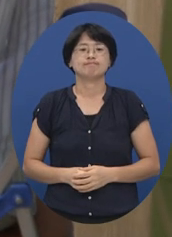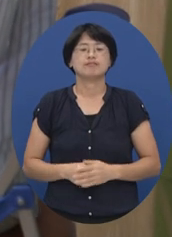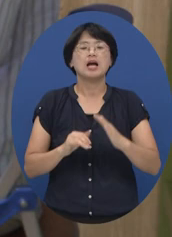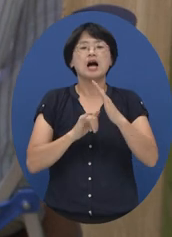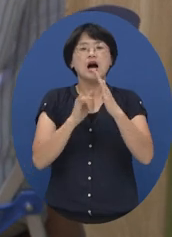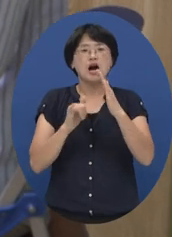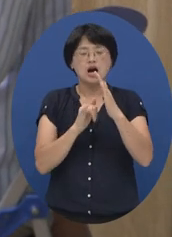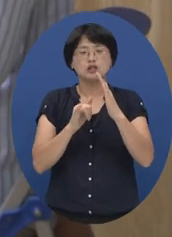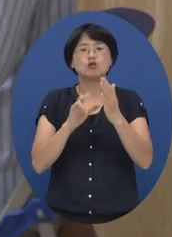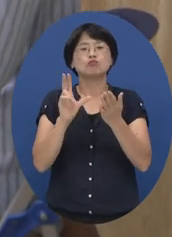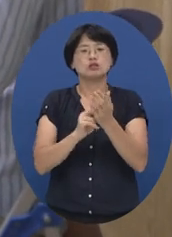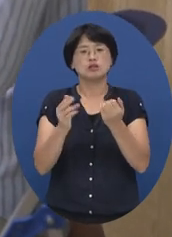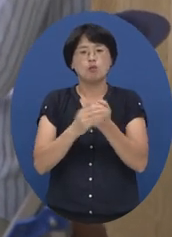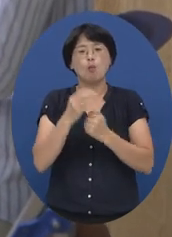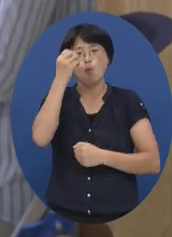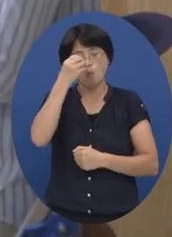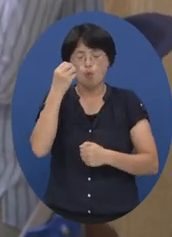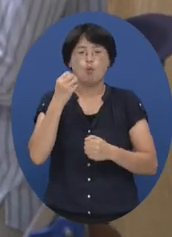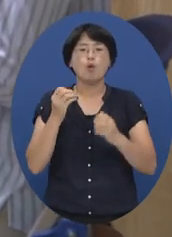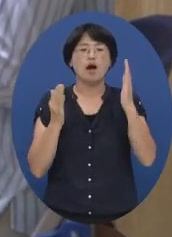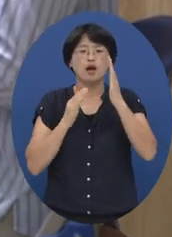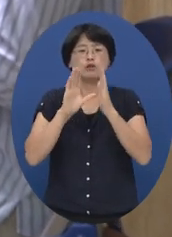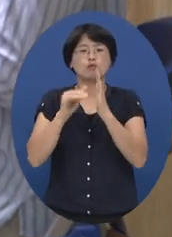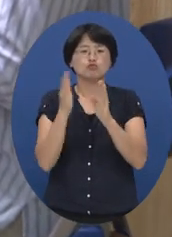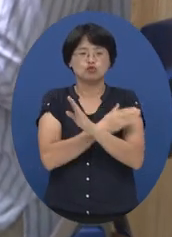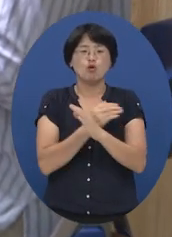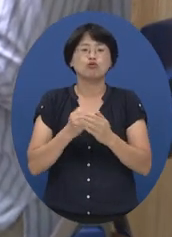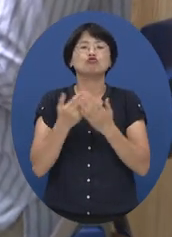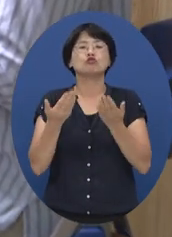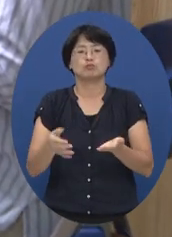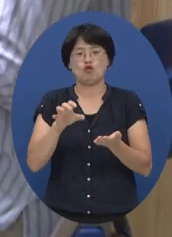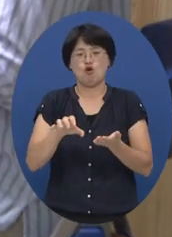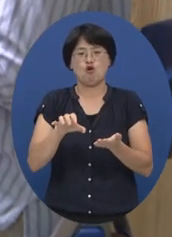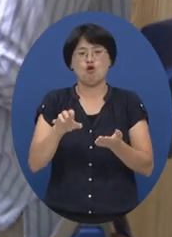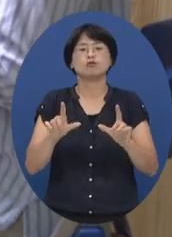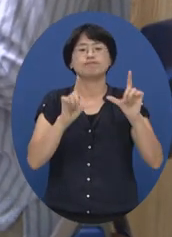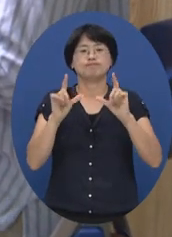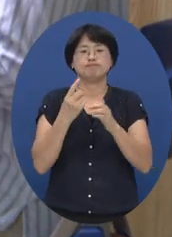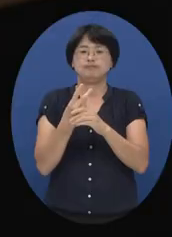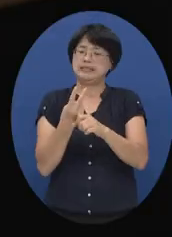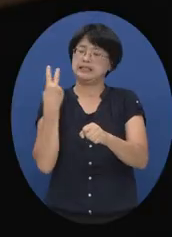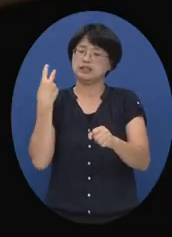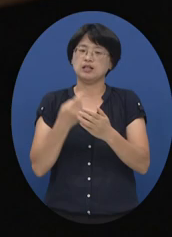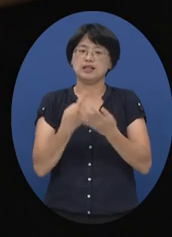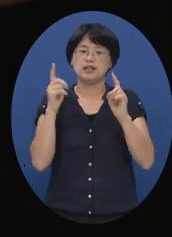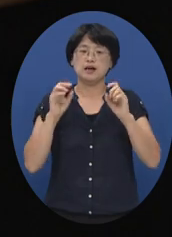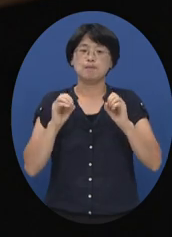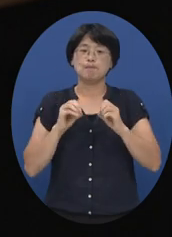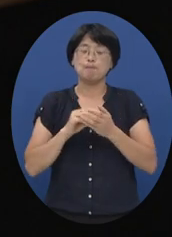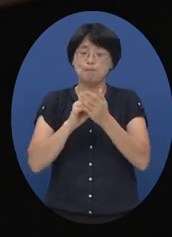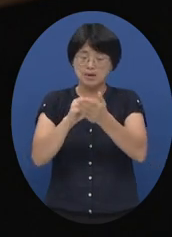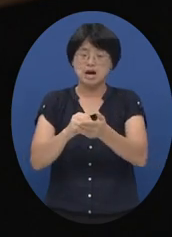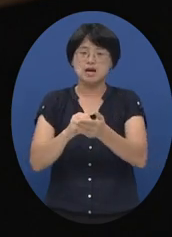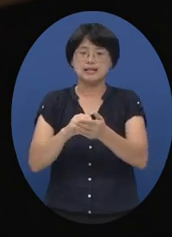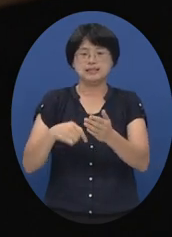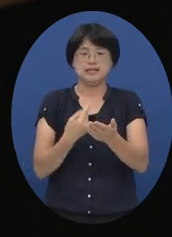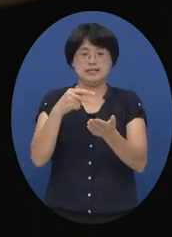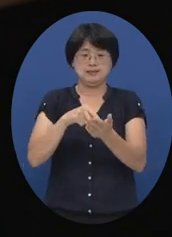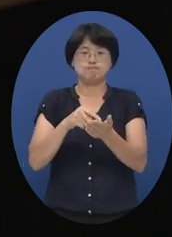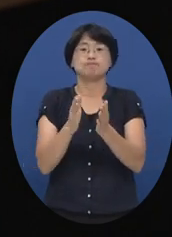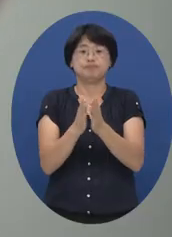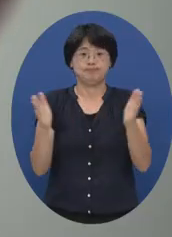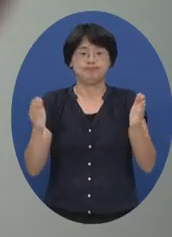가정 문제로 고등학생 때부터 청소년 쉼터에서 지낸 김우영 씨. 2년 전 대학 진학과 함께 쉼터에서 나와